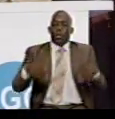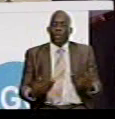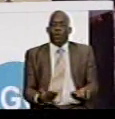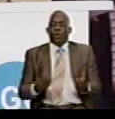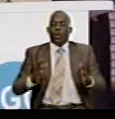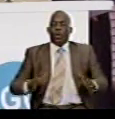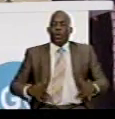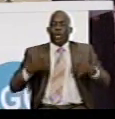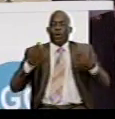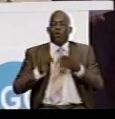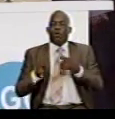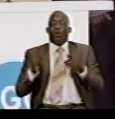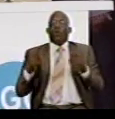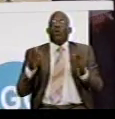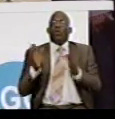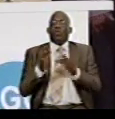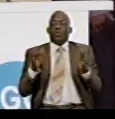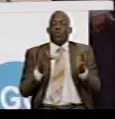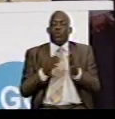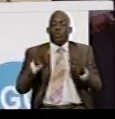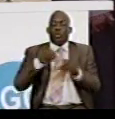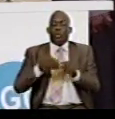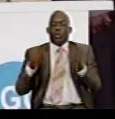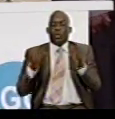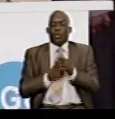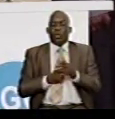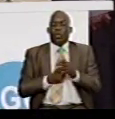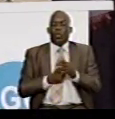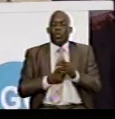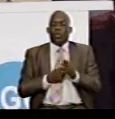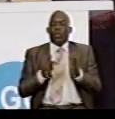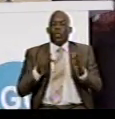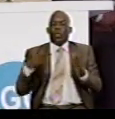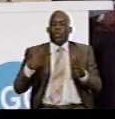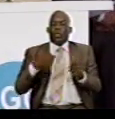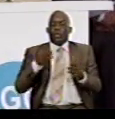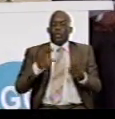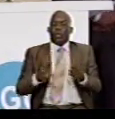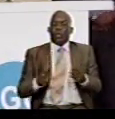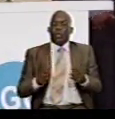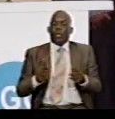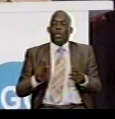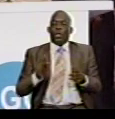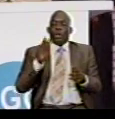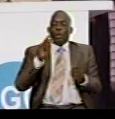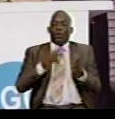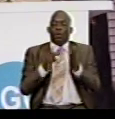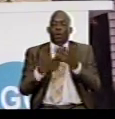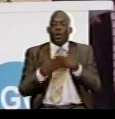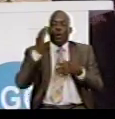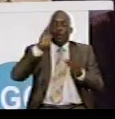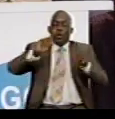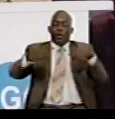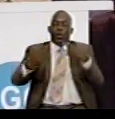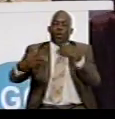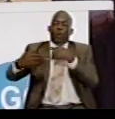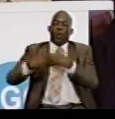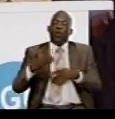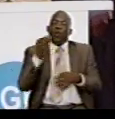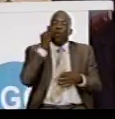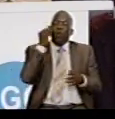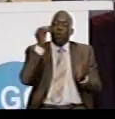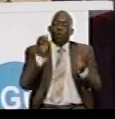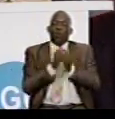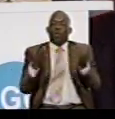GCK program. Dans ce programme la croisade globale. We go back unsaved. Ils ne rentreront pas sans le salut. We go back unconverted. Ils rentreront convertis.